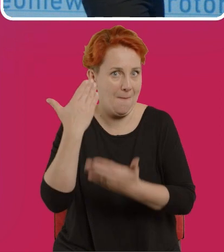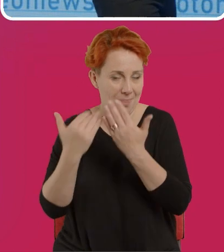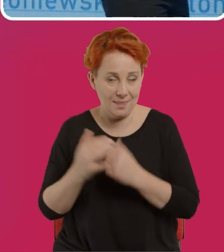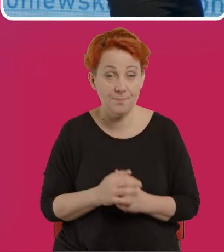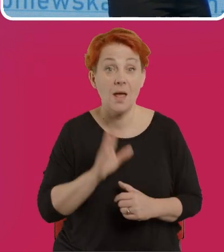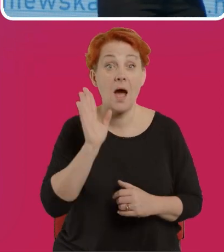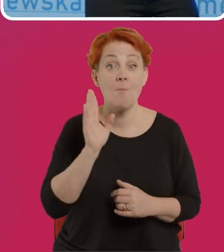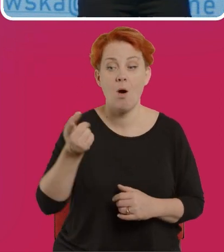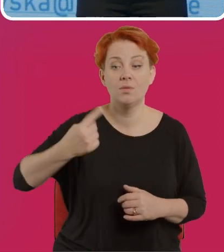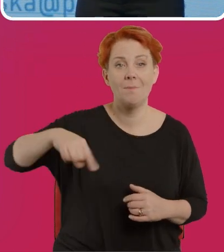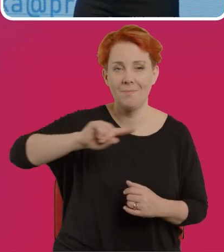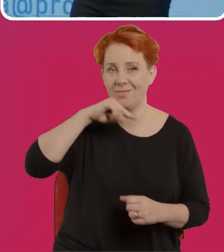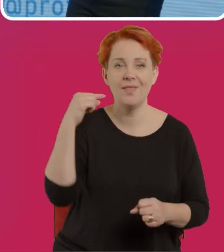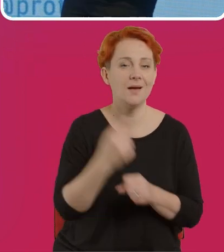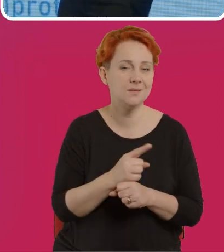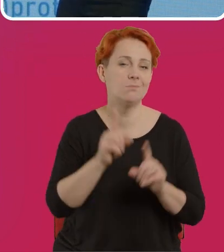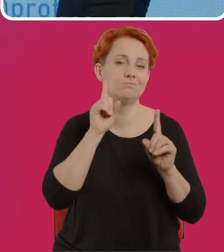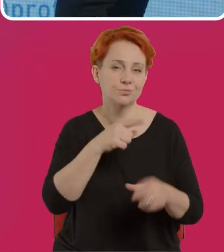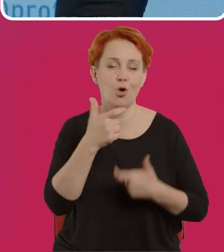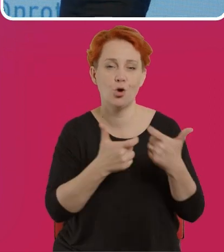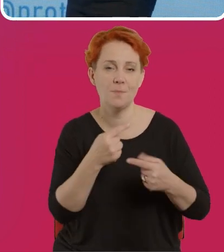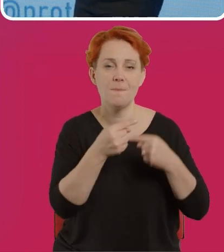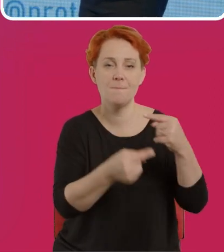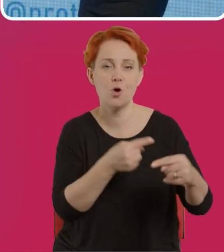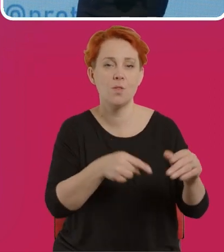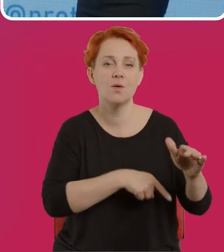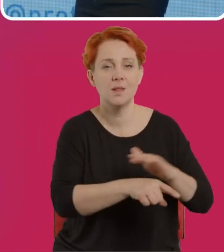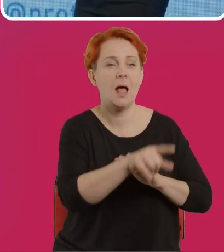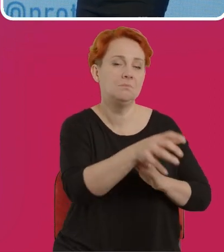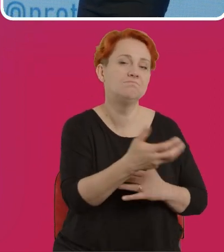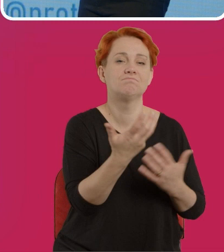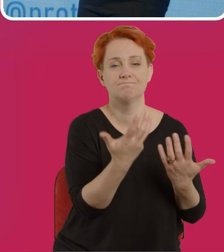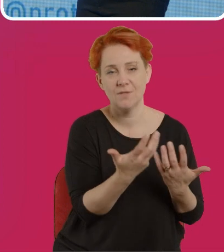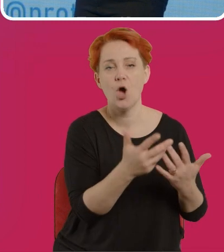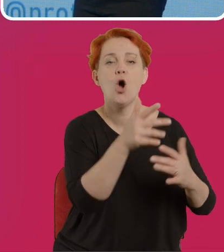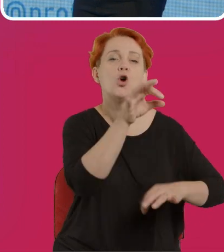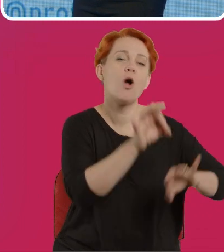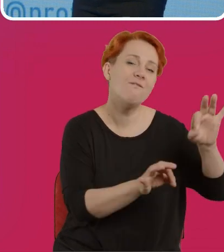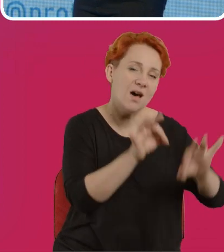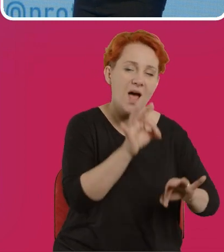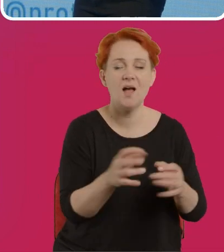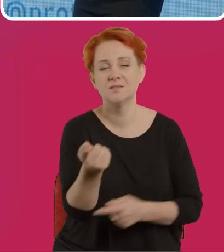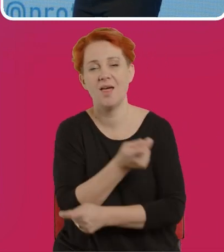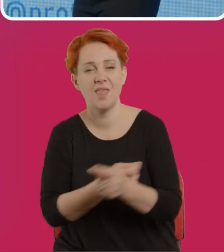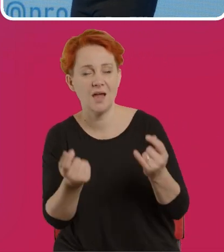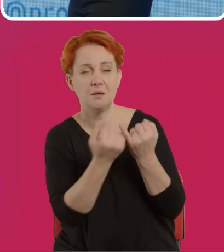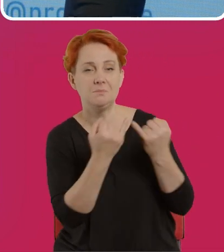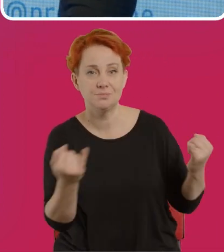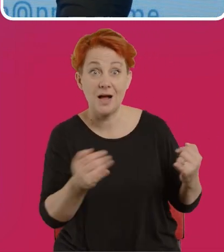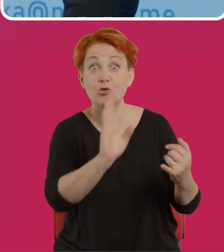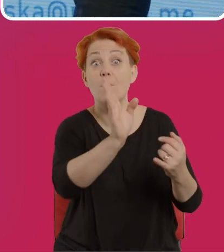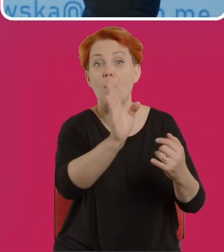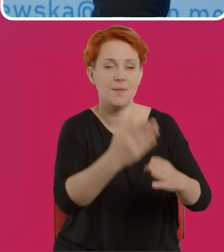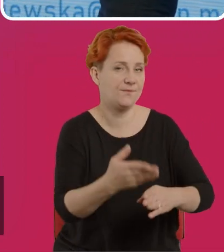dopiero zdecydowaliśmy, że faktycznie zrobimy produkt, będzie on skierowany do konferencji i targów i tak dalej. No ale to było potem, to minęło trochę czasu, zanim do